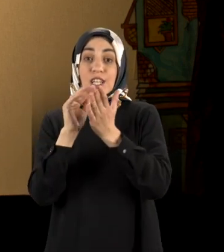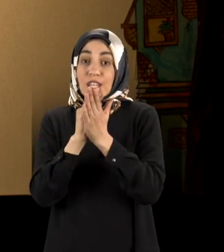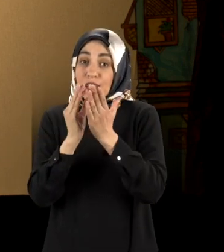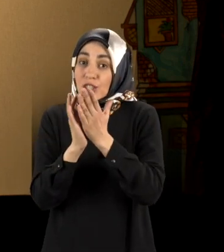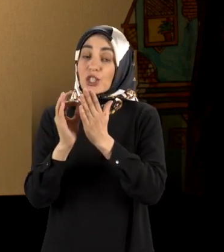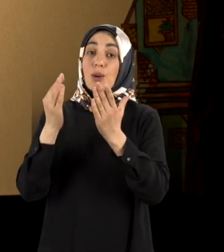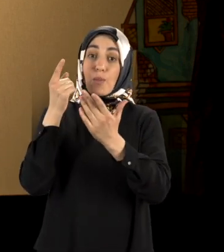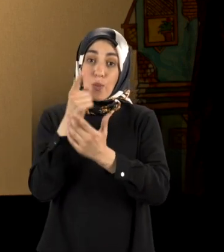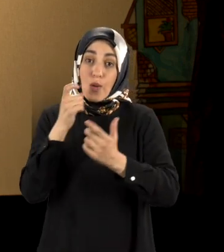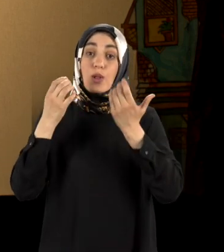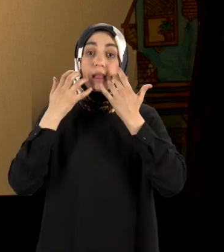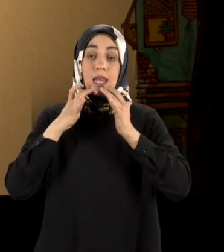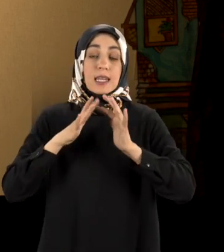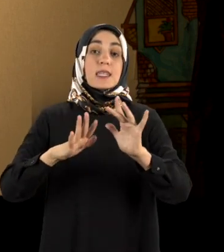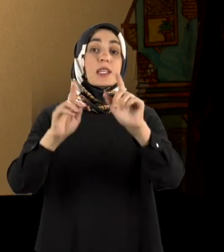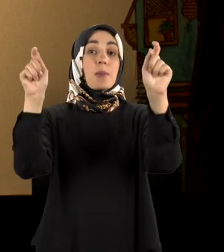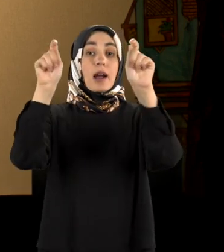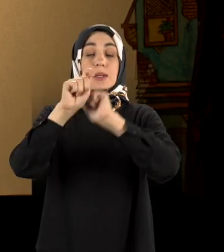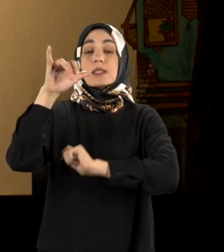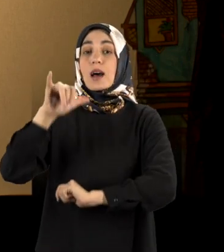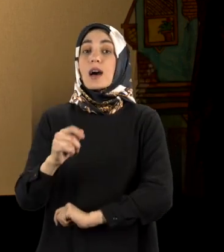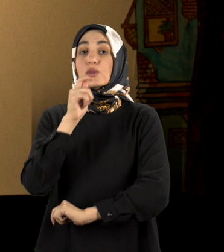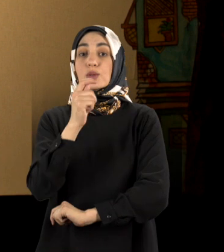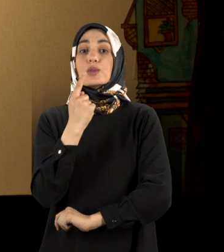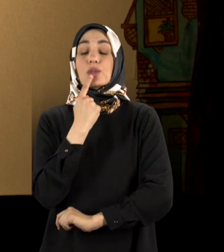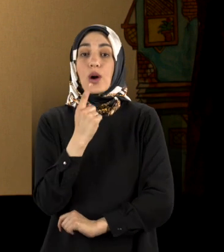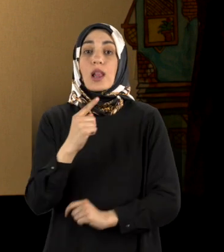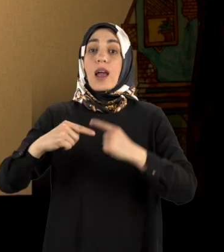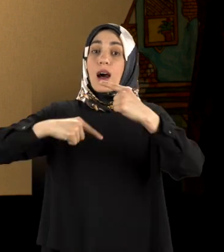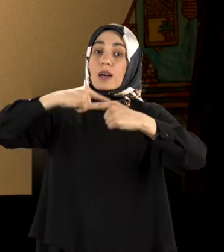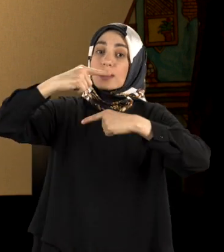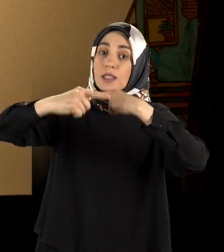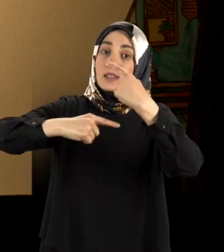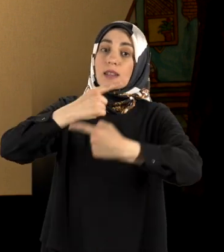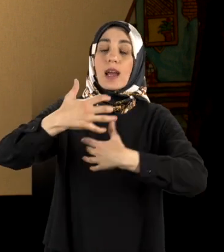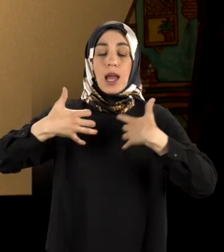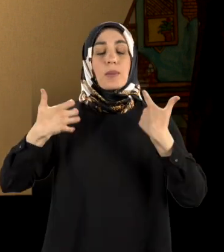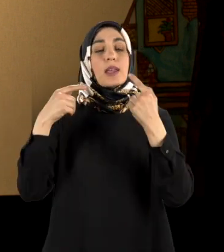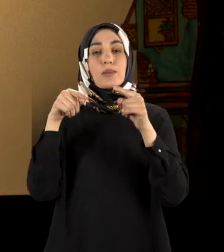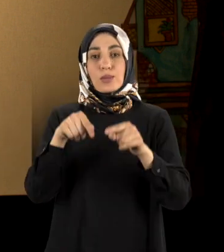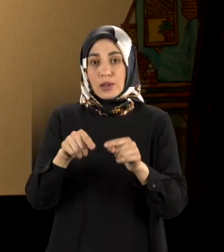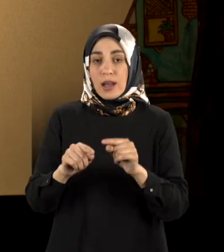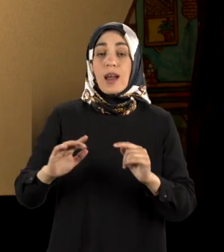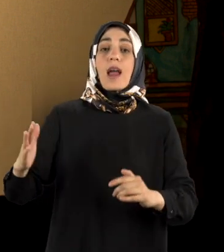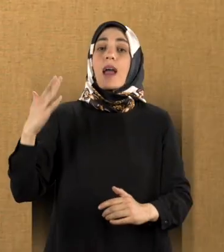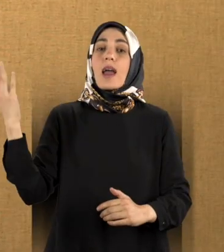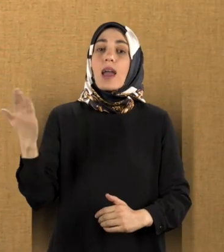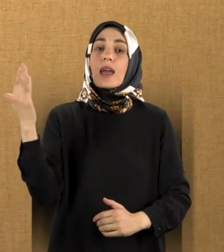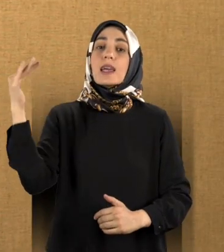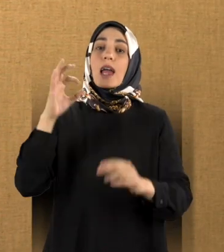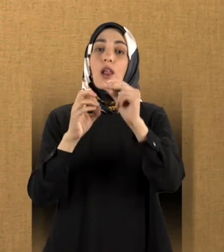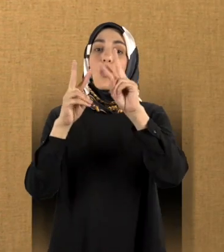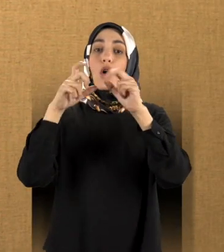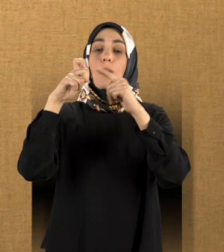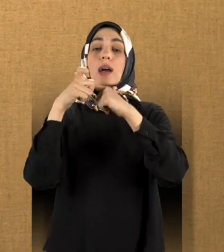dalince bulh Engin denizdir perdemiz hak sözü söyler hazırlar dır eminim ben buna